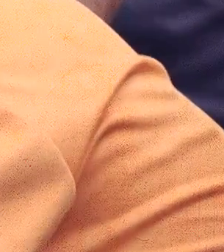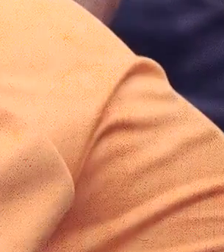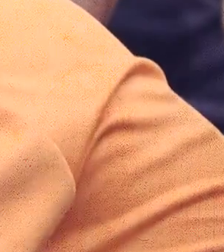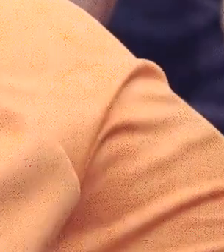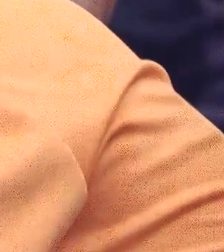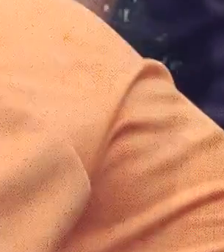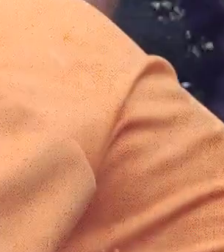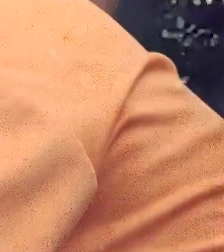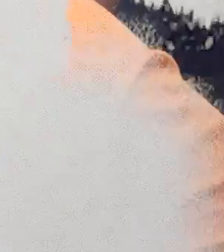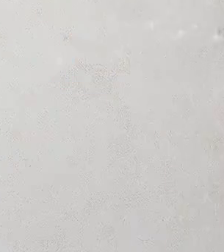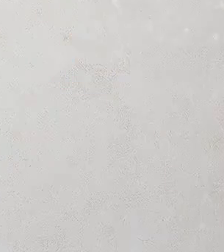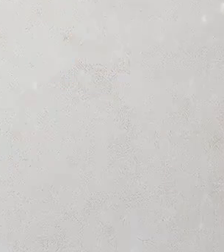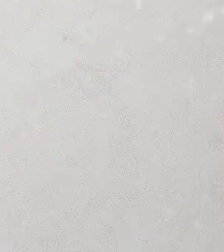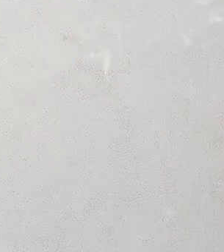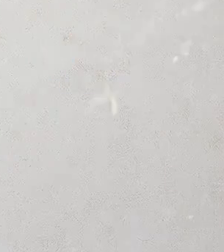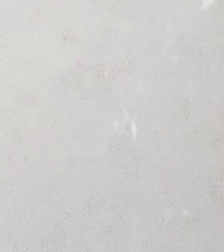ม.ค